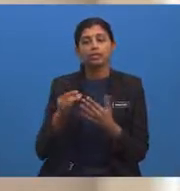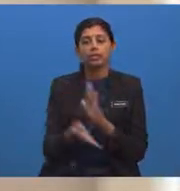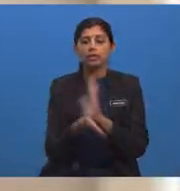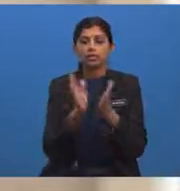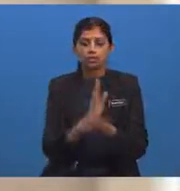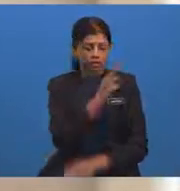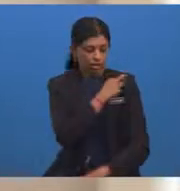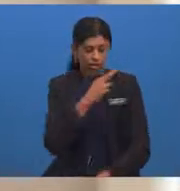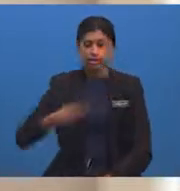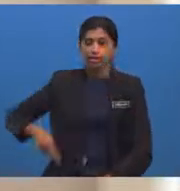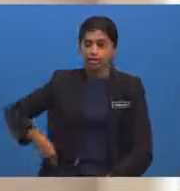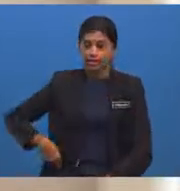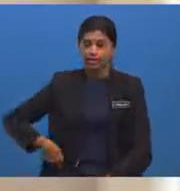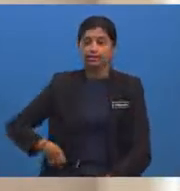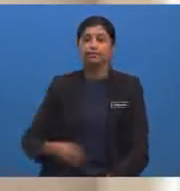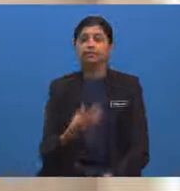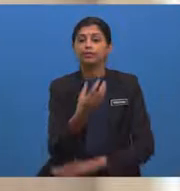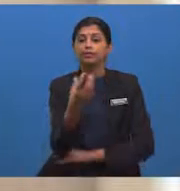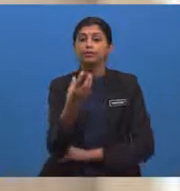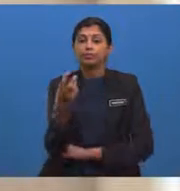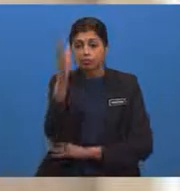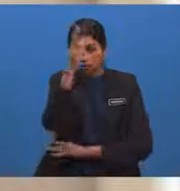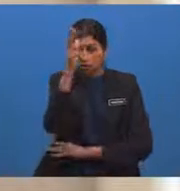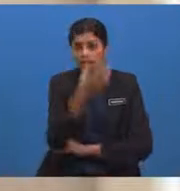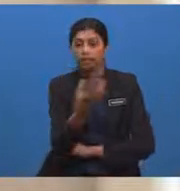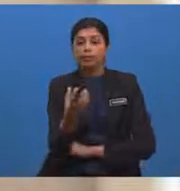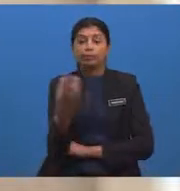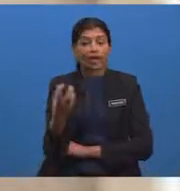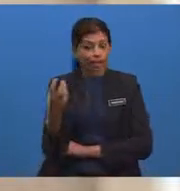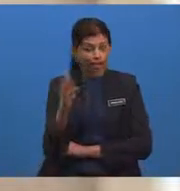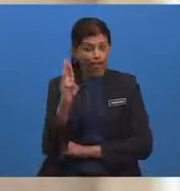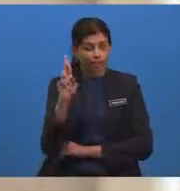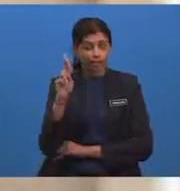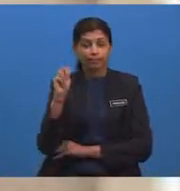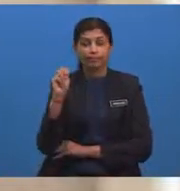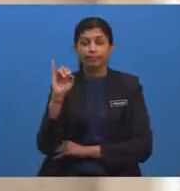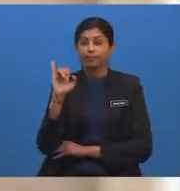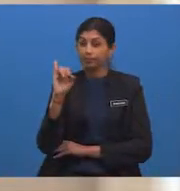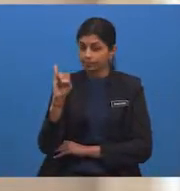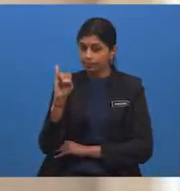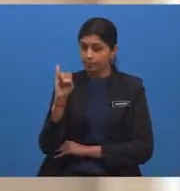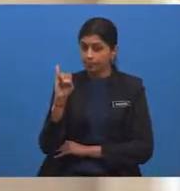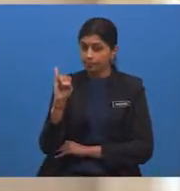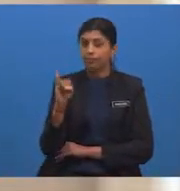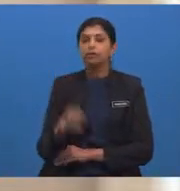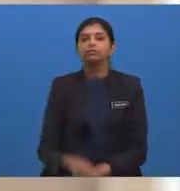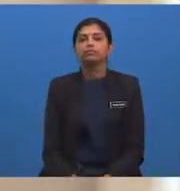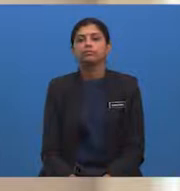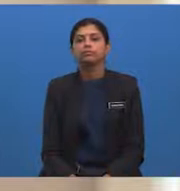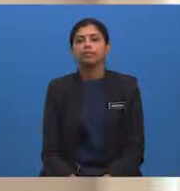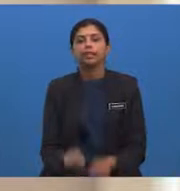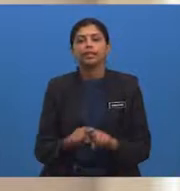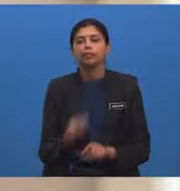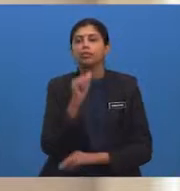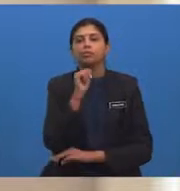sebagai raja kerajaan Funan. Walaupun begitu murid-murid, pemilihan raja tidak semestinya mengutamakan